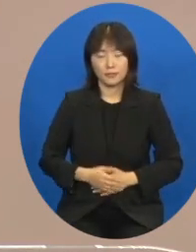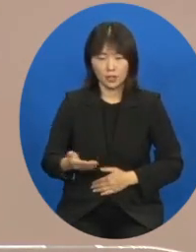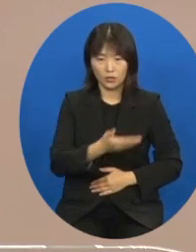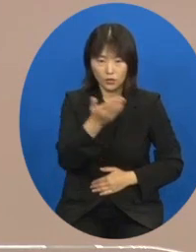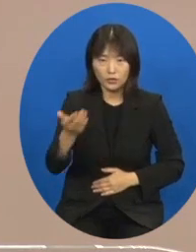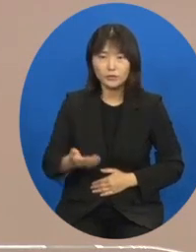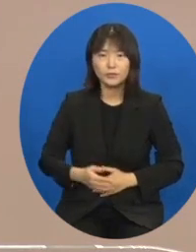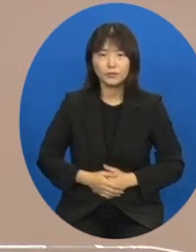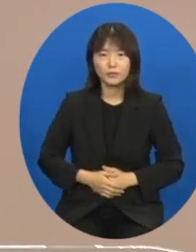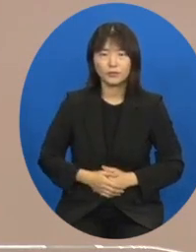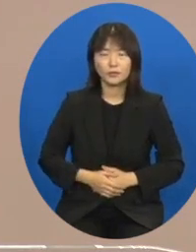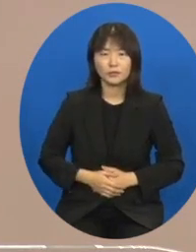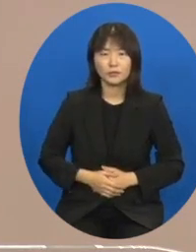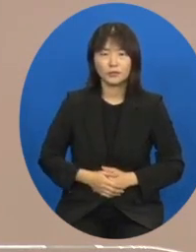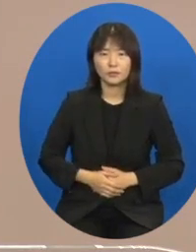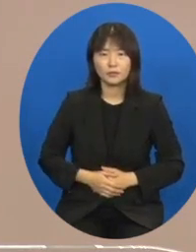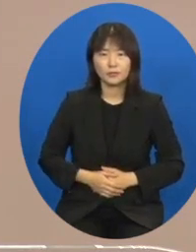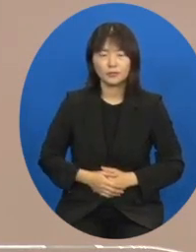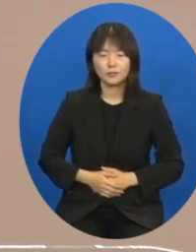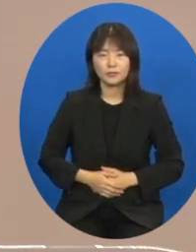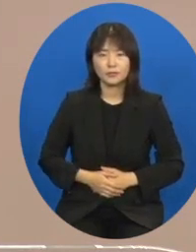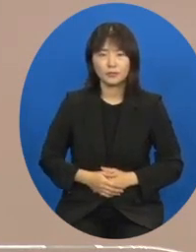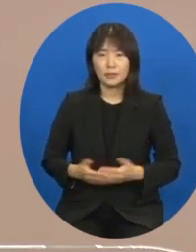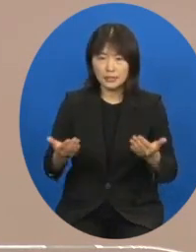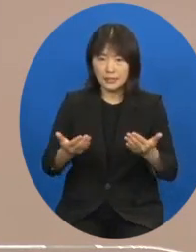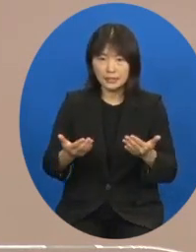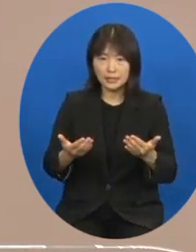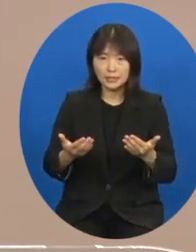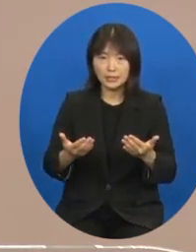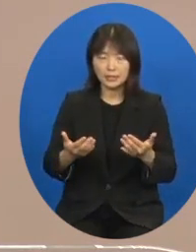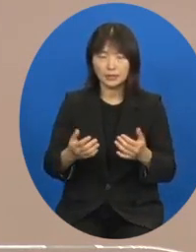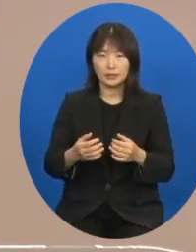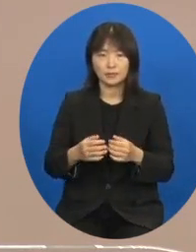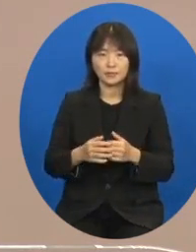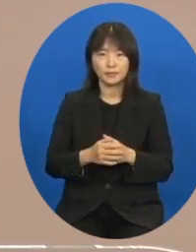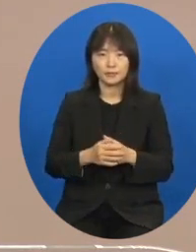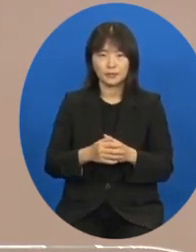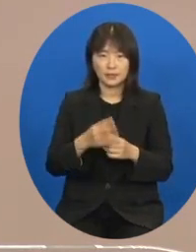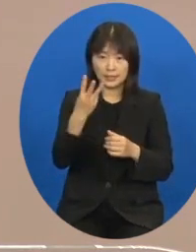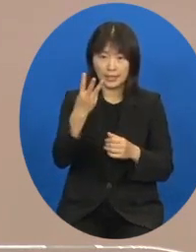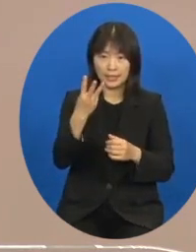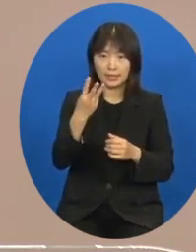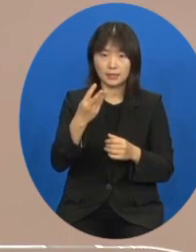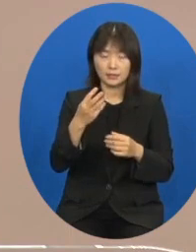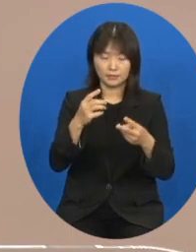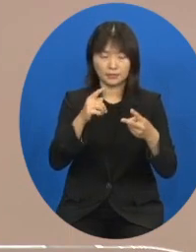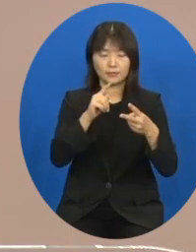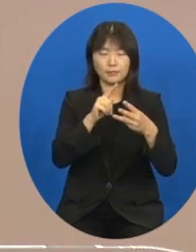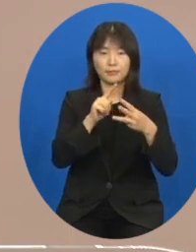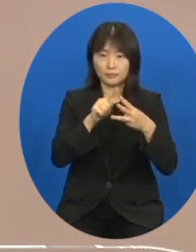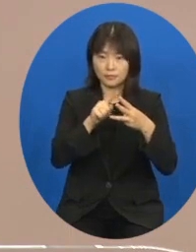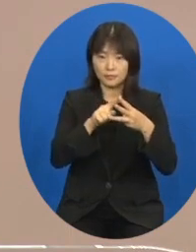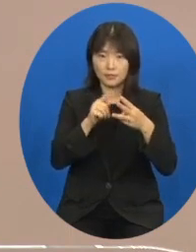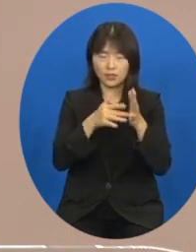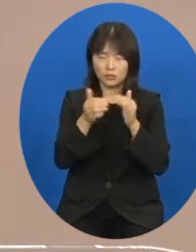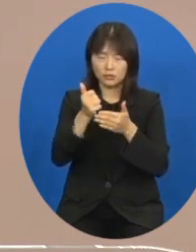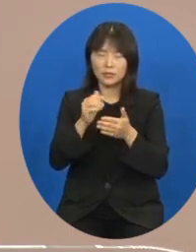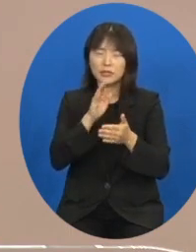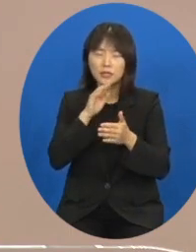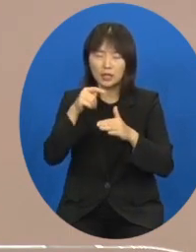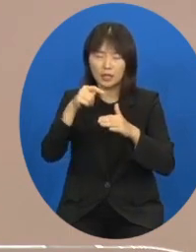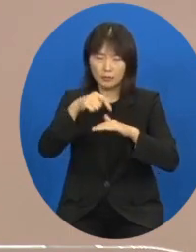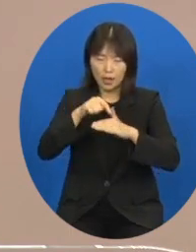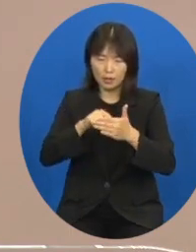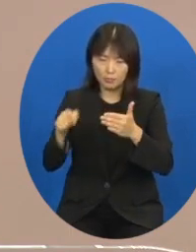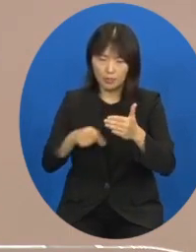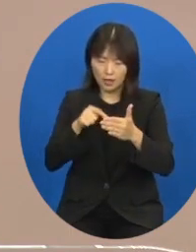여러분 하실 일은 딱세 가지예요. 하나는 예수님이 진짜 마음에 계신 것을 믿는 거예요. 예수님이 나와 함께